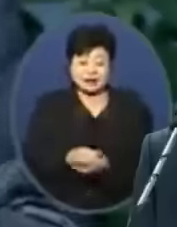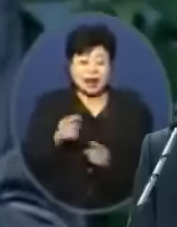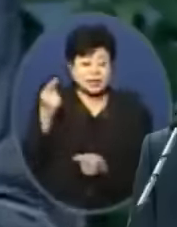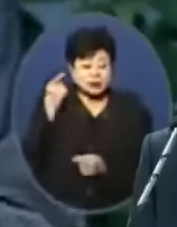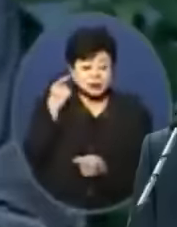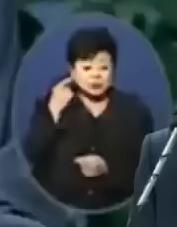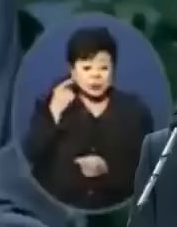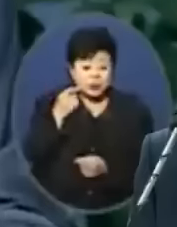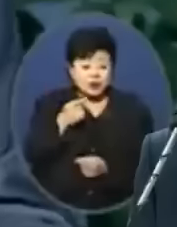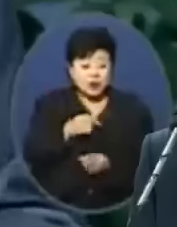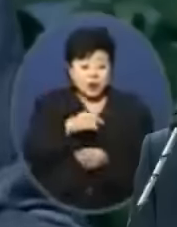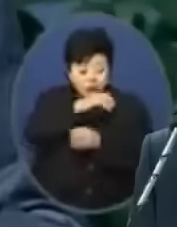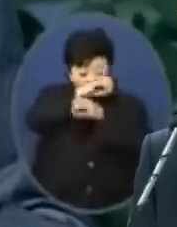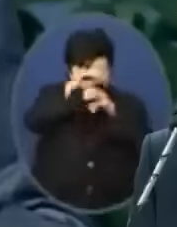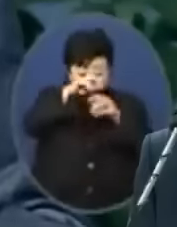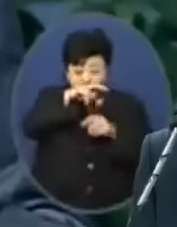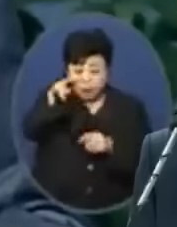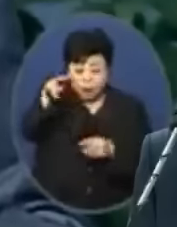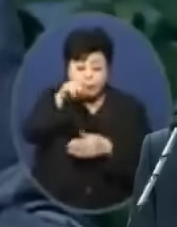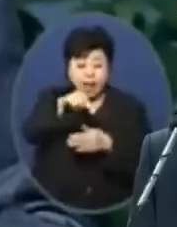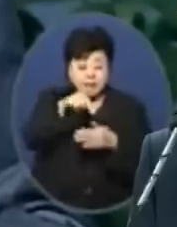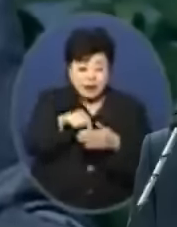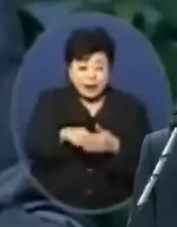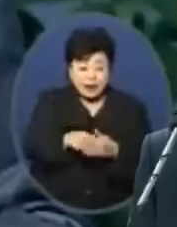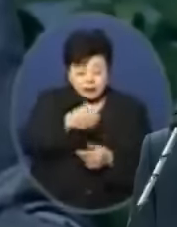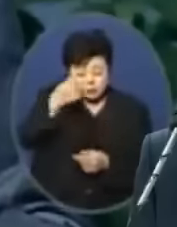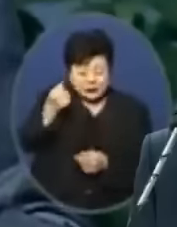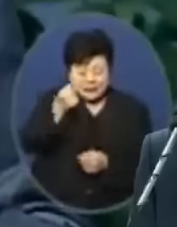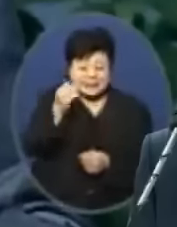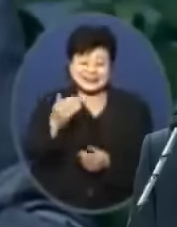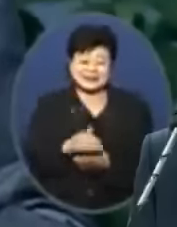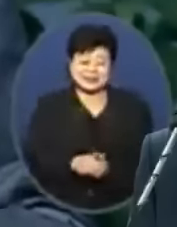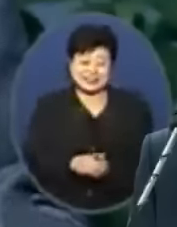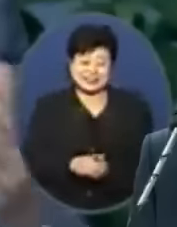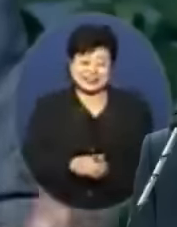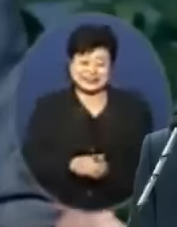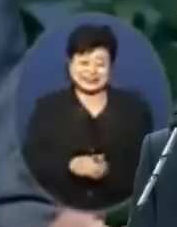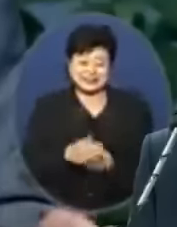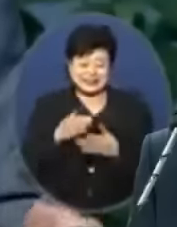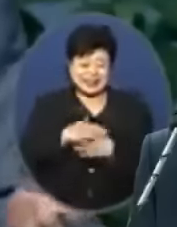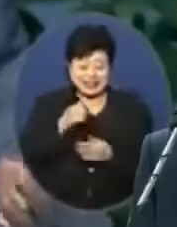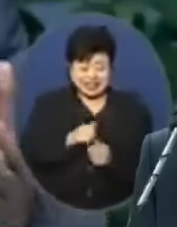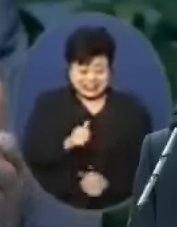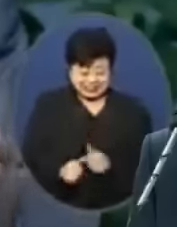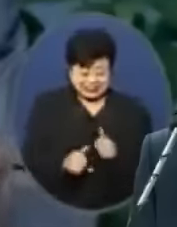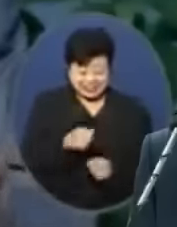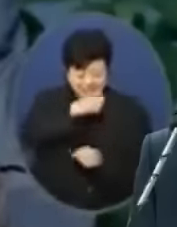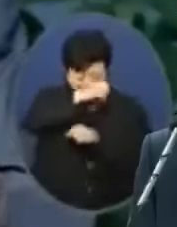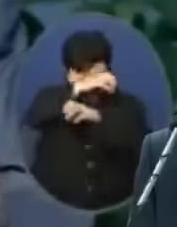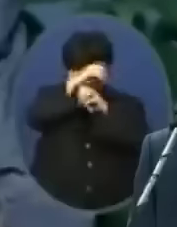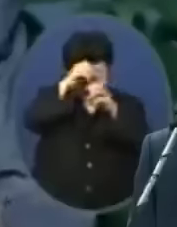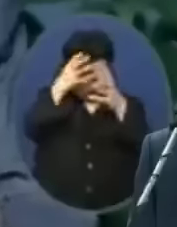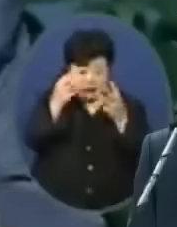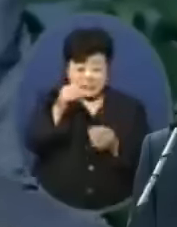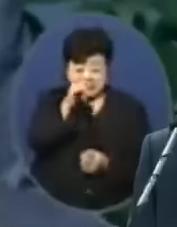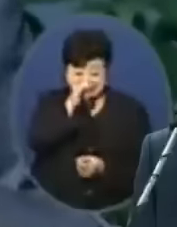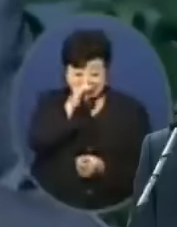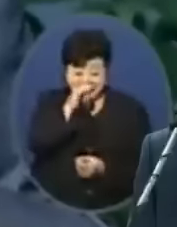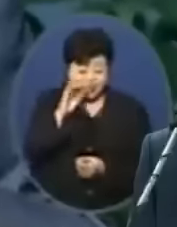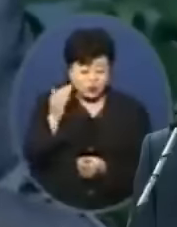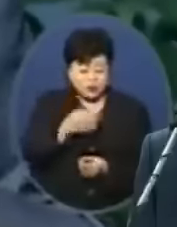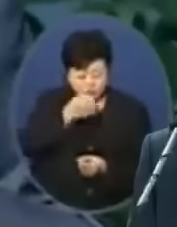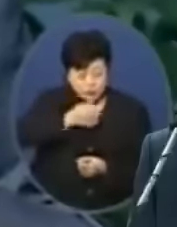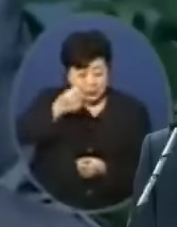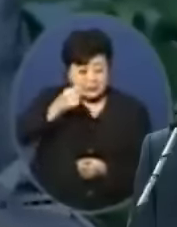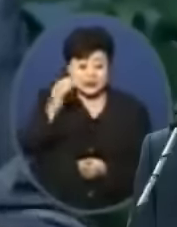듣고 별을 바라보고 그 마음속에 꿈을 꾸게 된 것입니다. 나의 자녀들이 저 별들처럼 많을 것이라는 꿈을